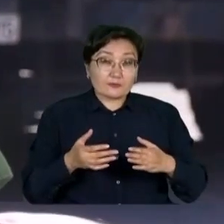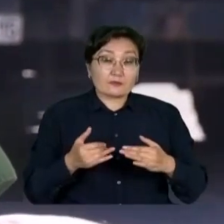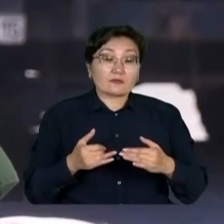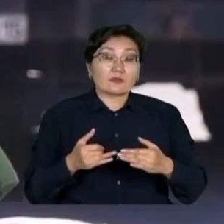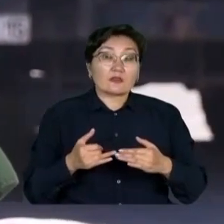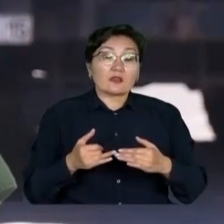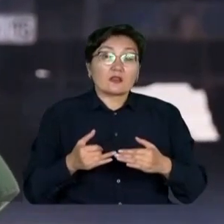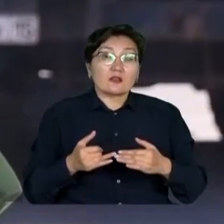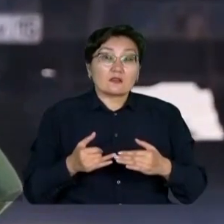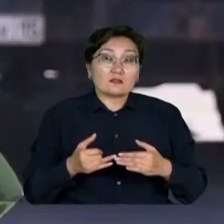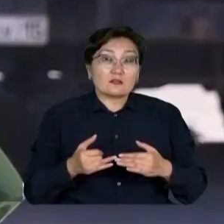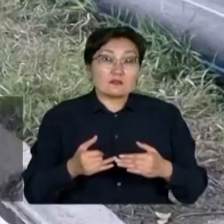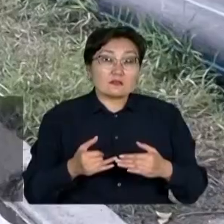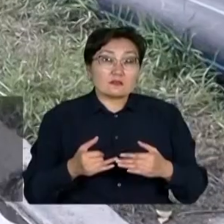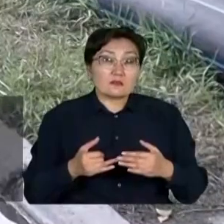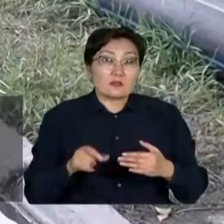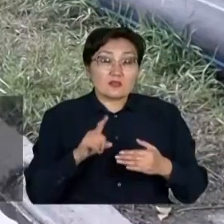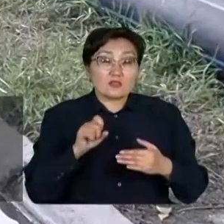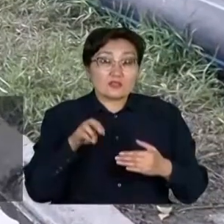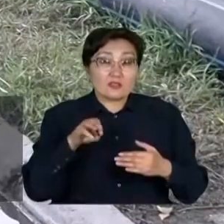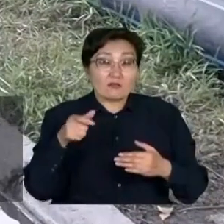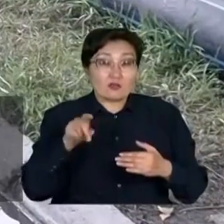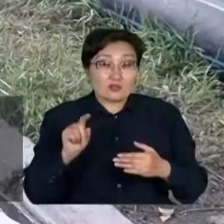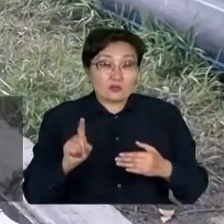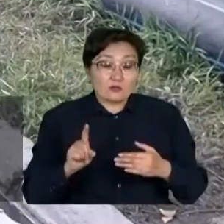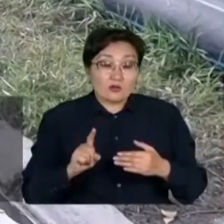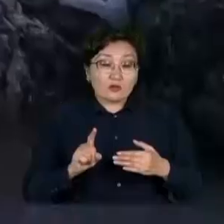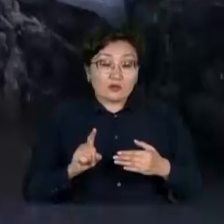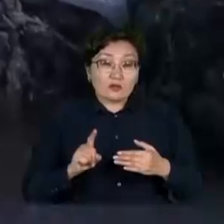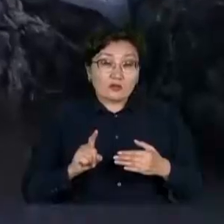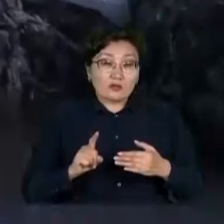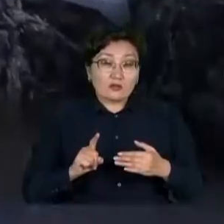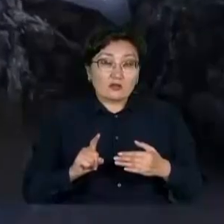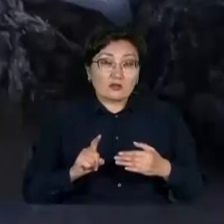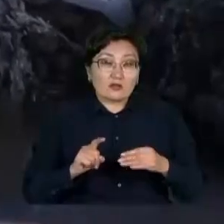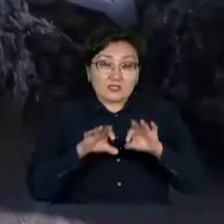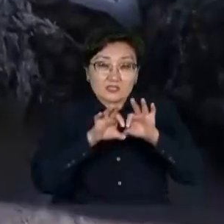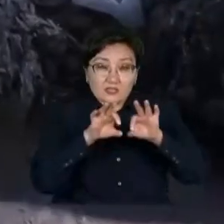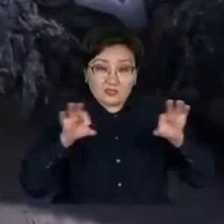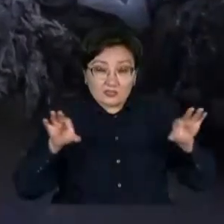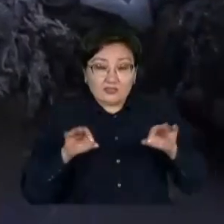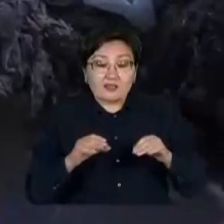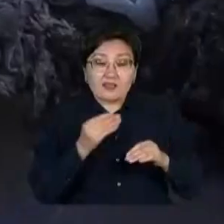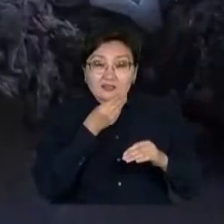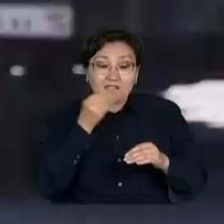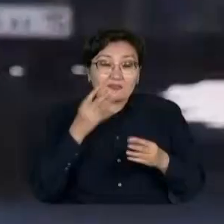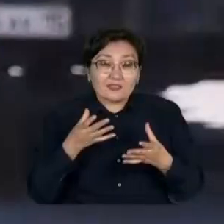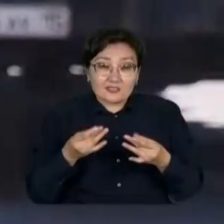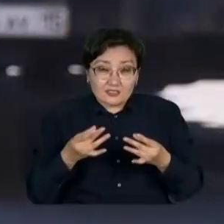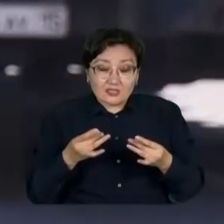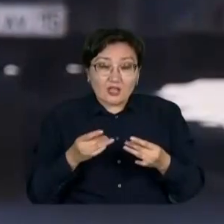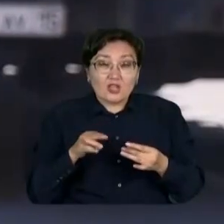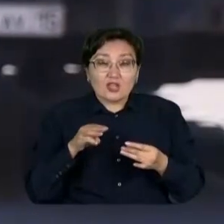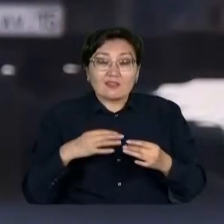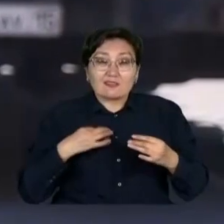подпор коллектора произошел из-за того, что подбило тряпки, салфетки влажные, горы